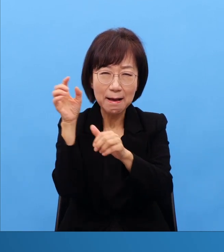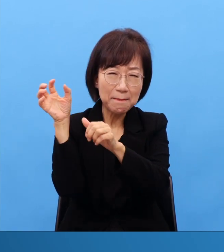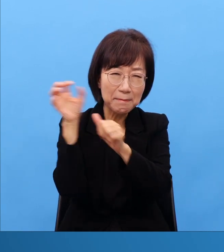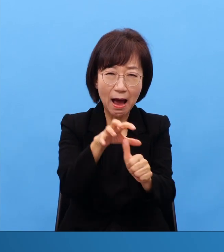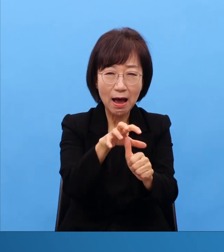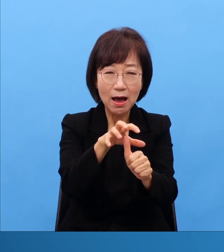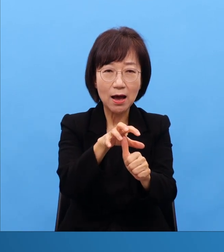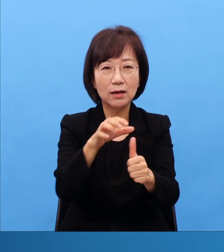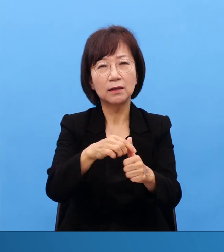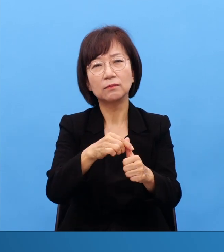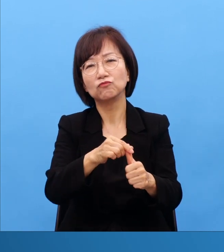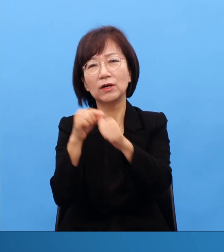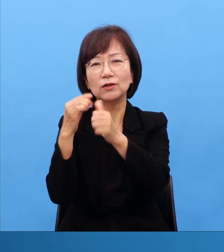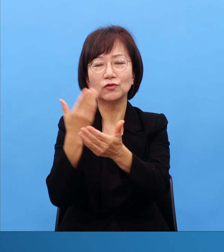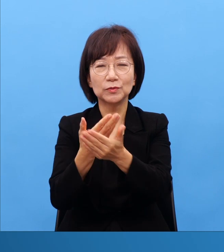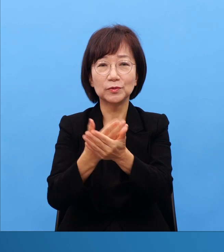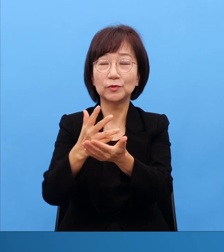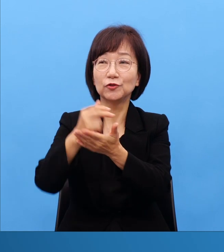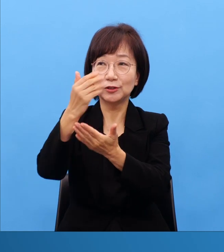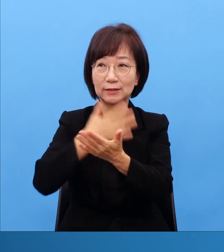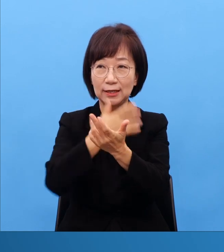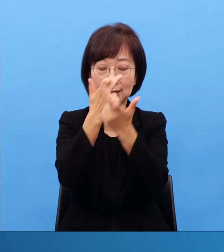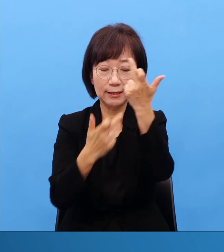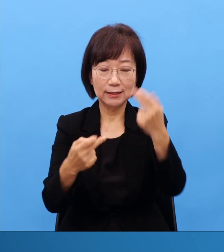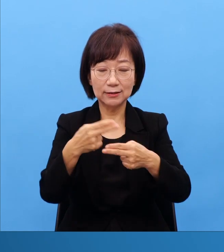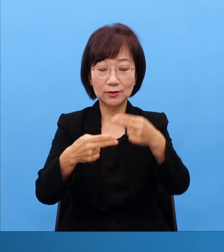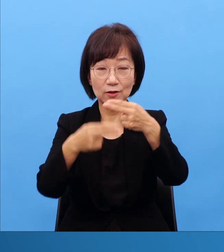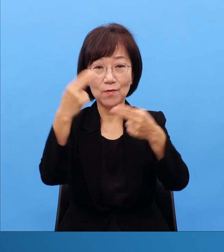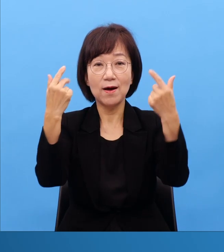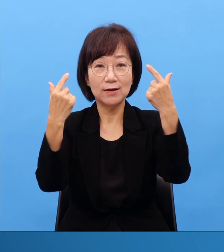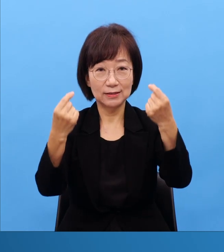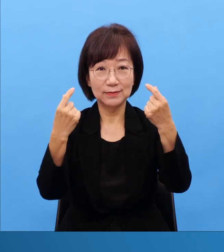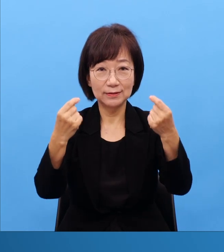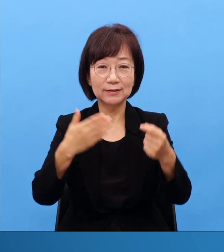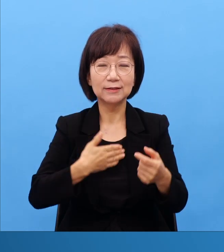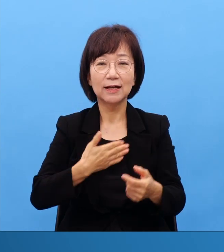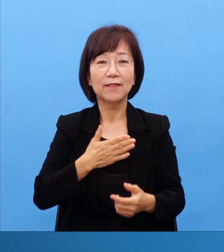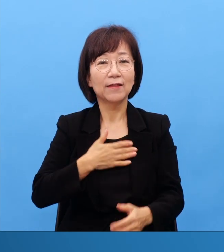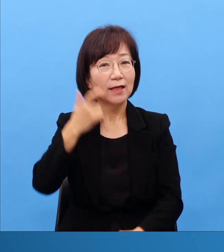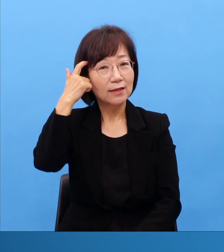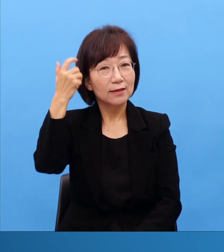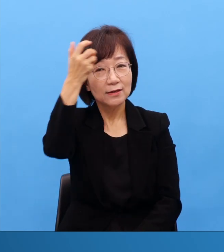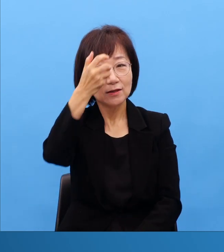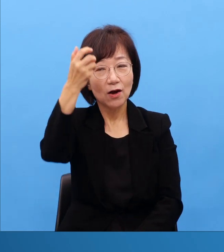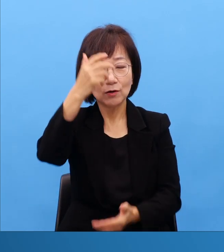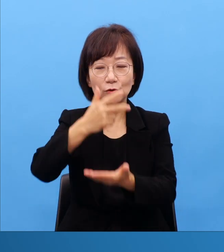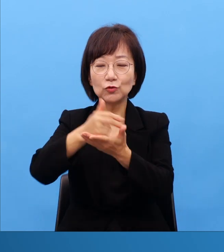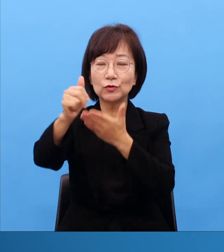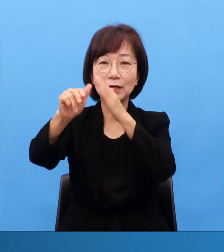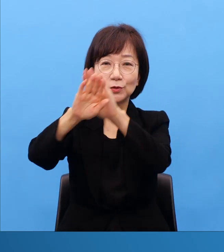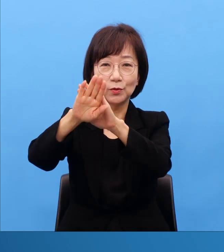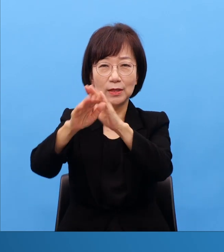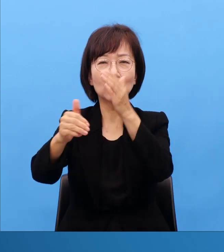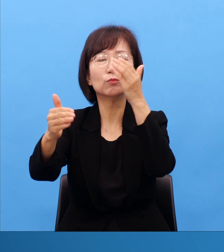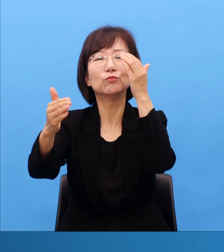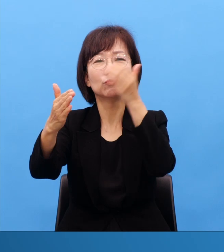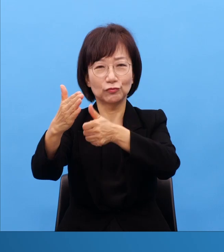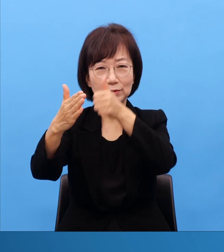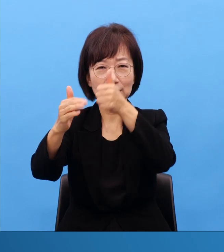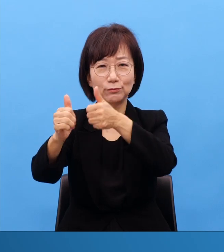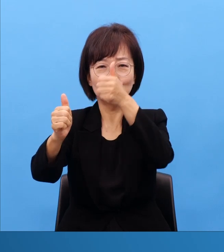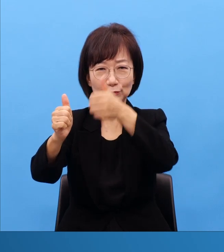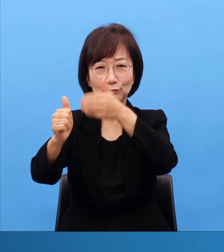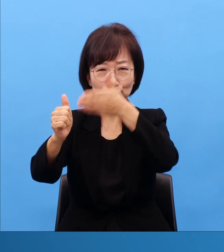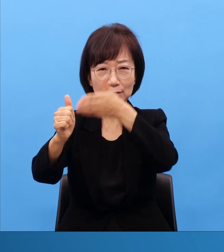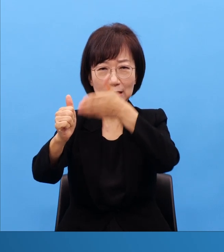그물에서 빼내소서. 주는 나의 산성이시니라. 내가 나의 영을 주의 손에 부탁하나이다. 진리의 하나님